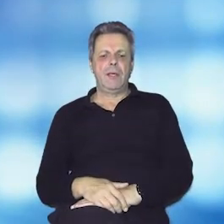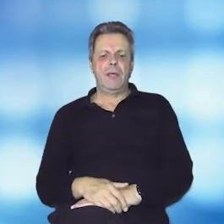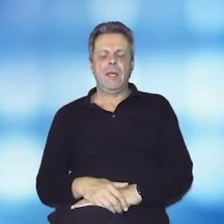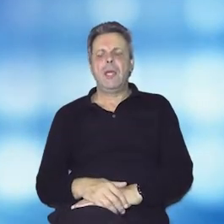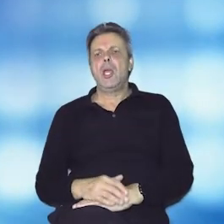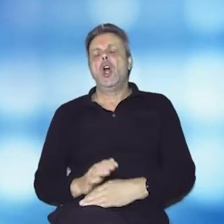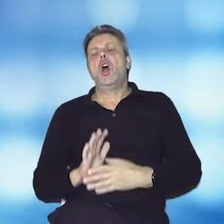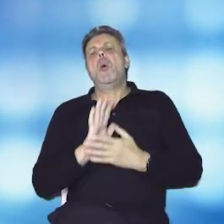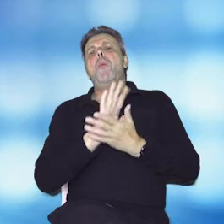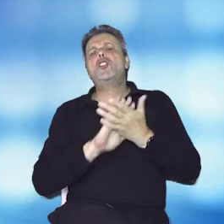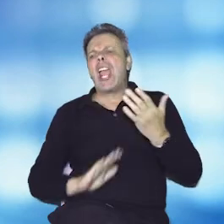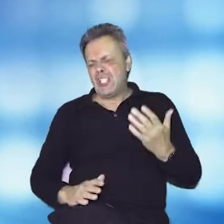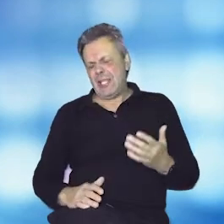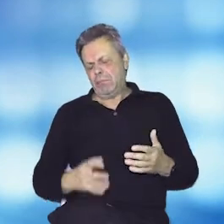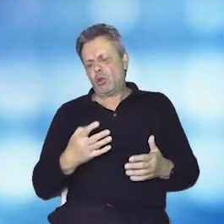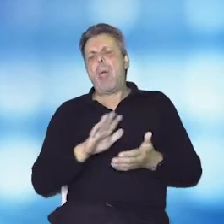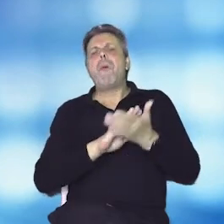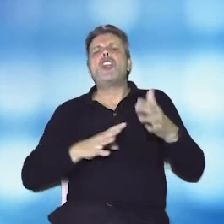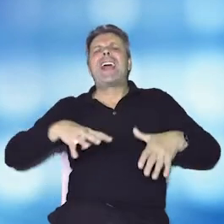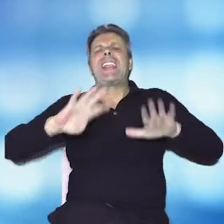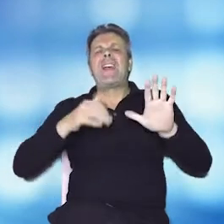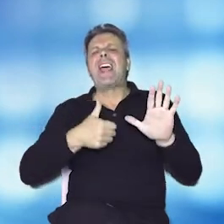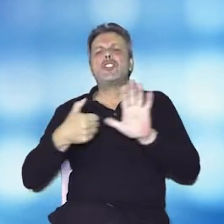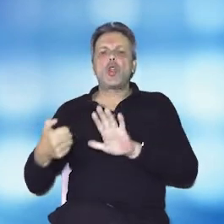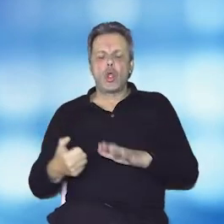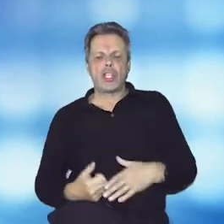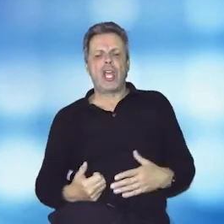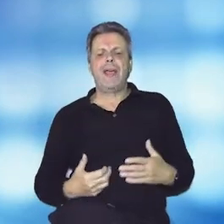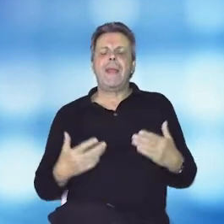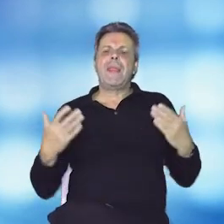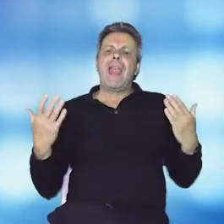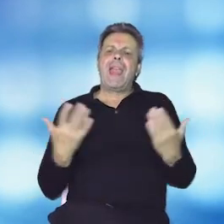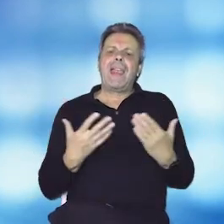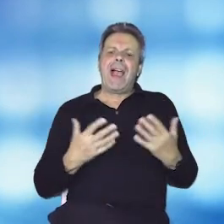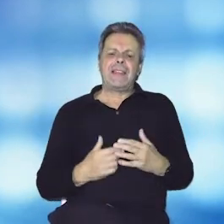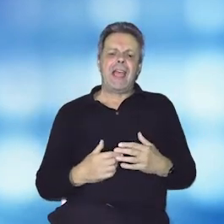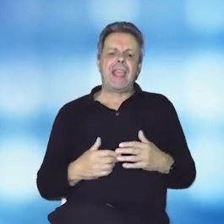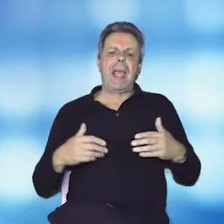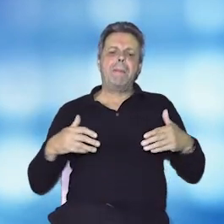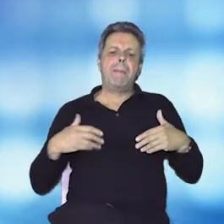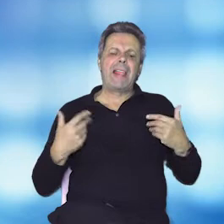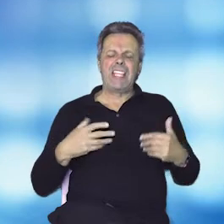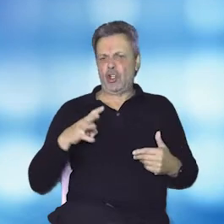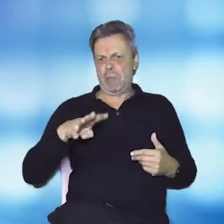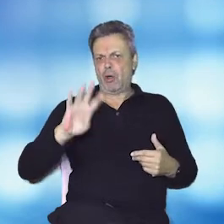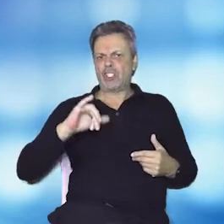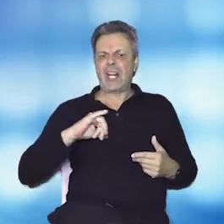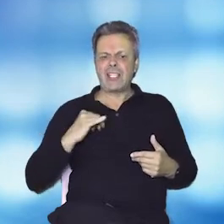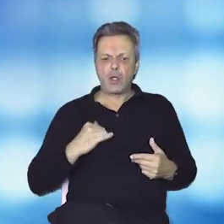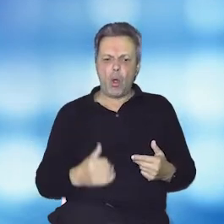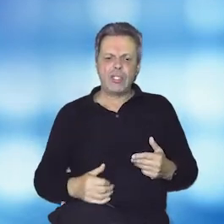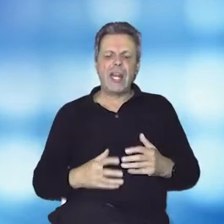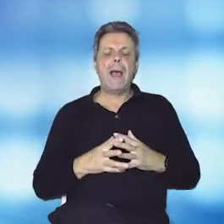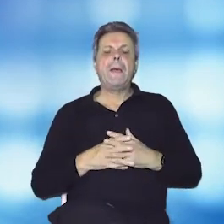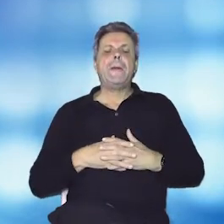Sami počeci kreću na početak 19. stoljeća, kada je mladić u dobi 14 godina imenom Joseph